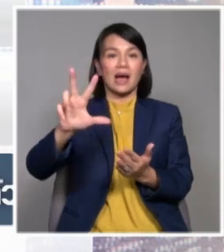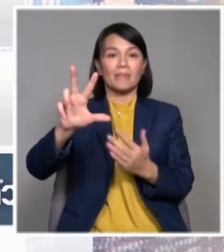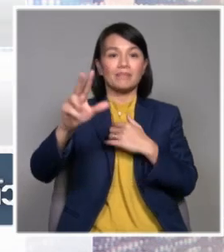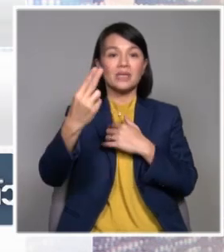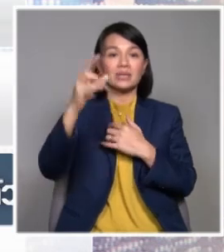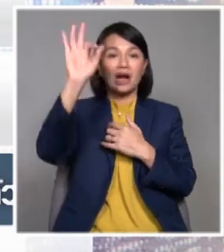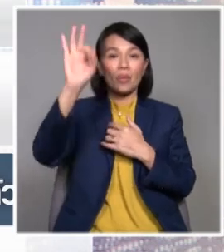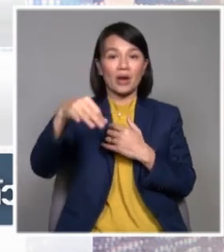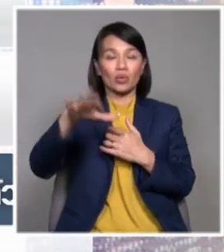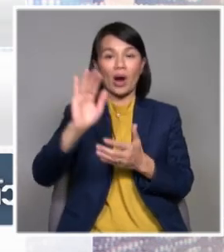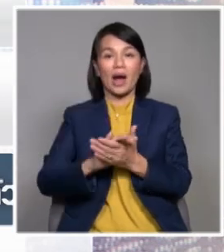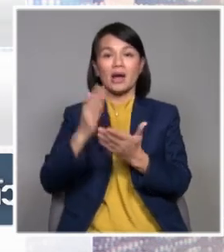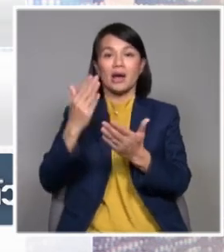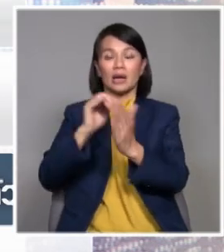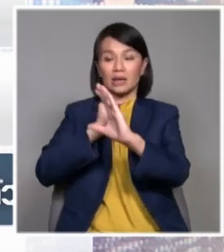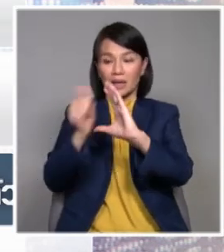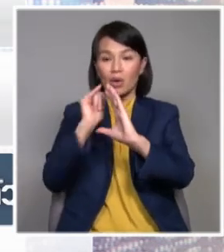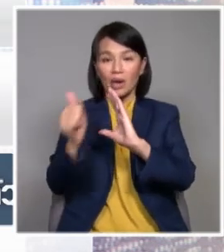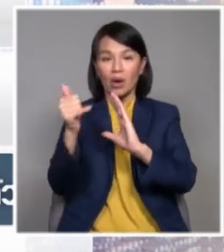193,323 ห้องเช็คอินแล้ว